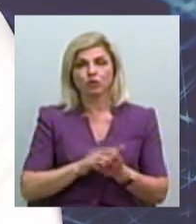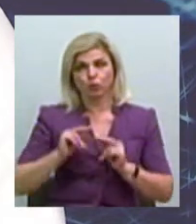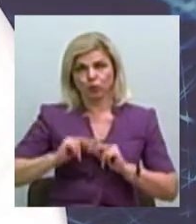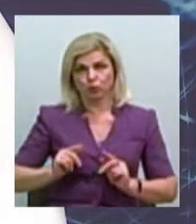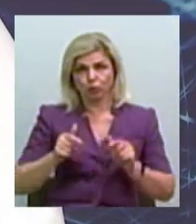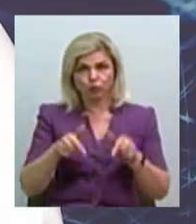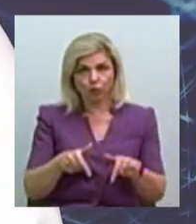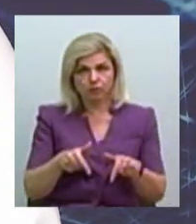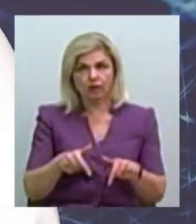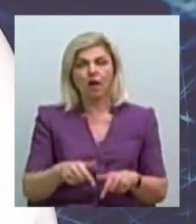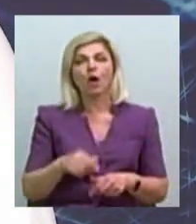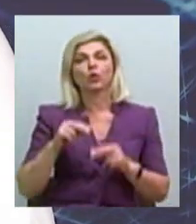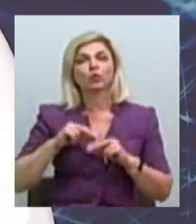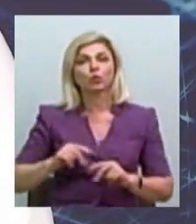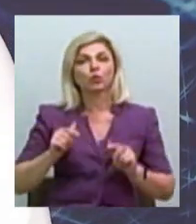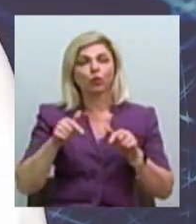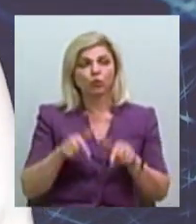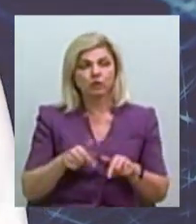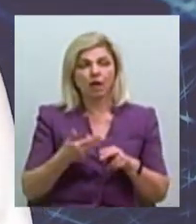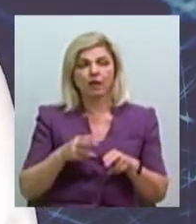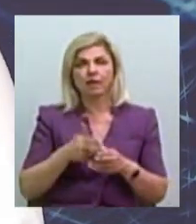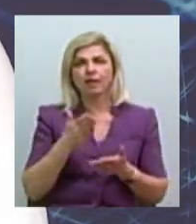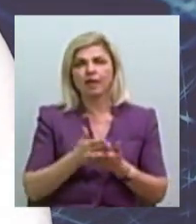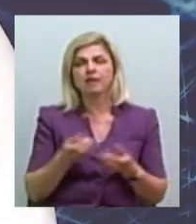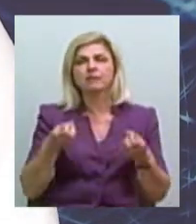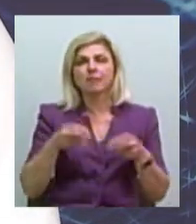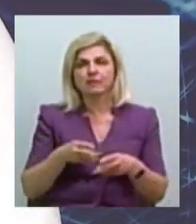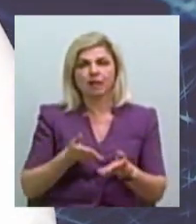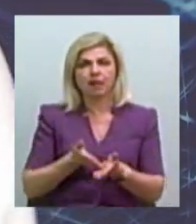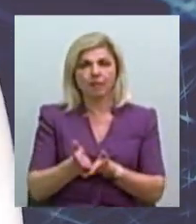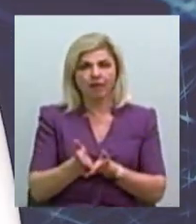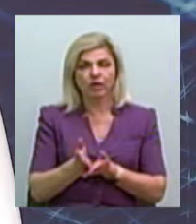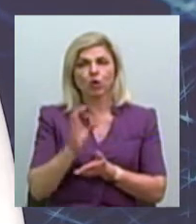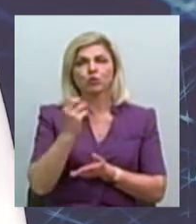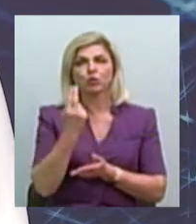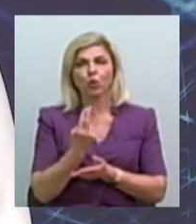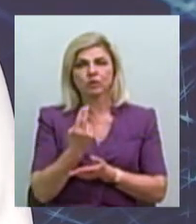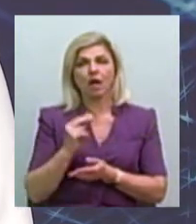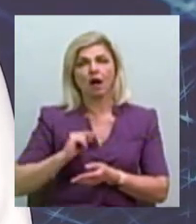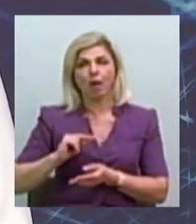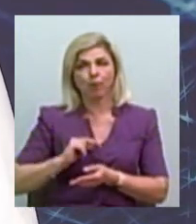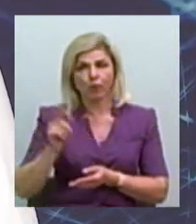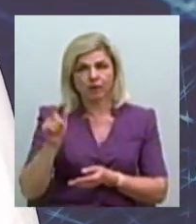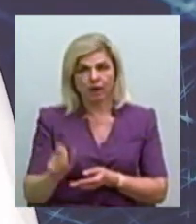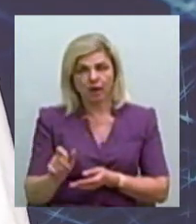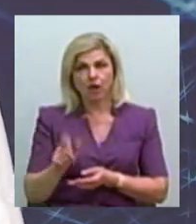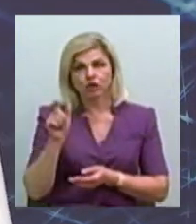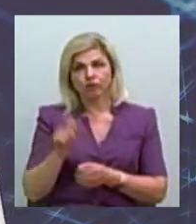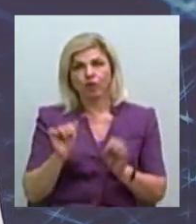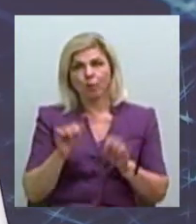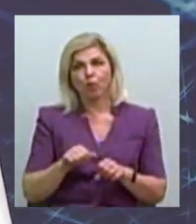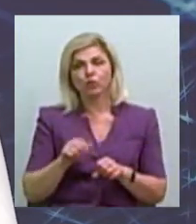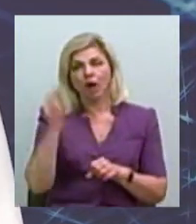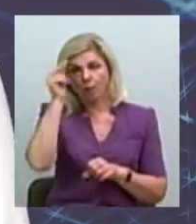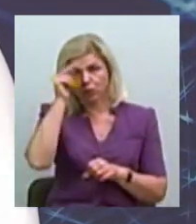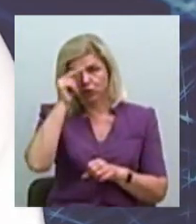трудоустроиться. Опять же, трудоустроиться, то есть это есть профильное направление по социальному работнику. Да, то есть человек может пройти обучение